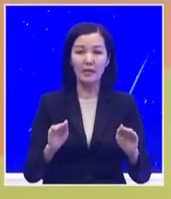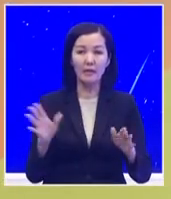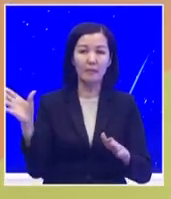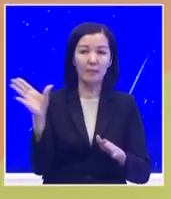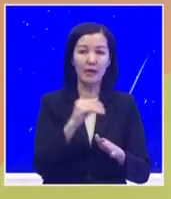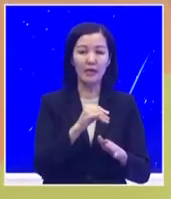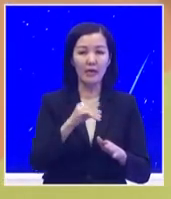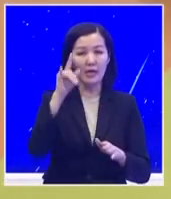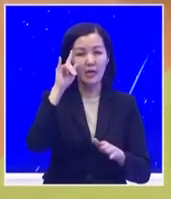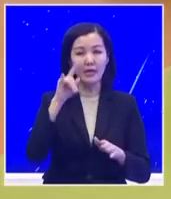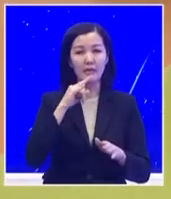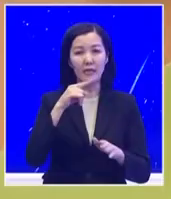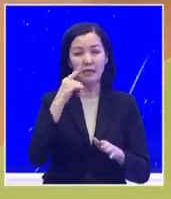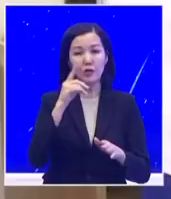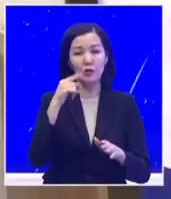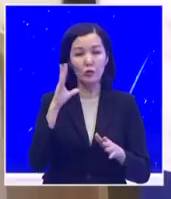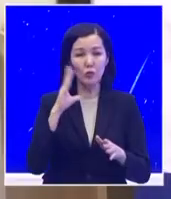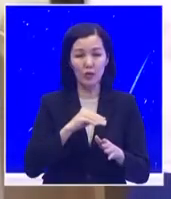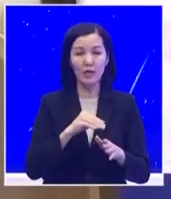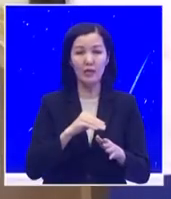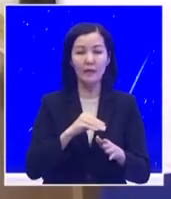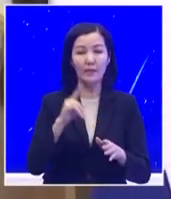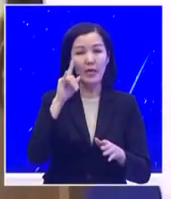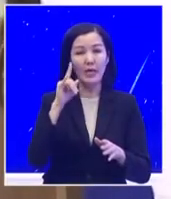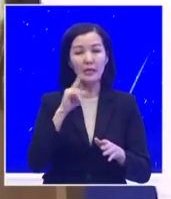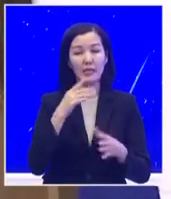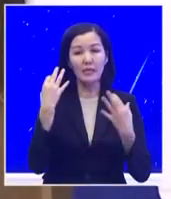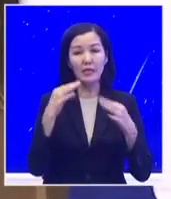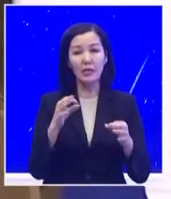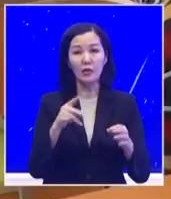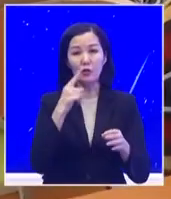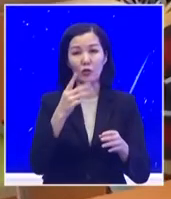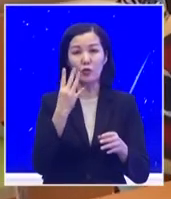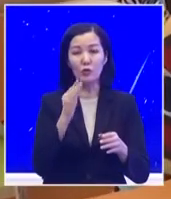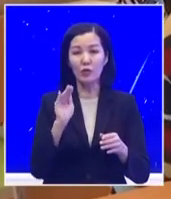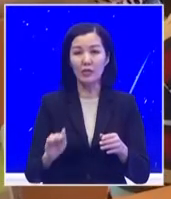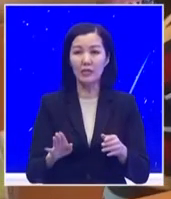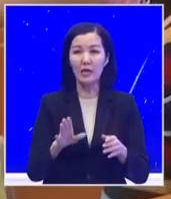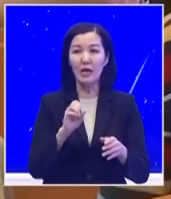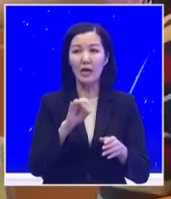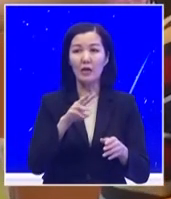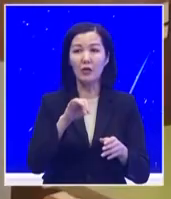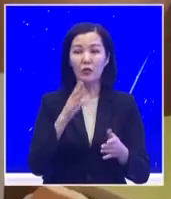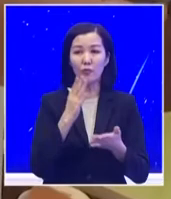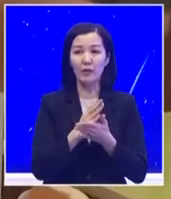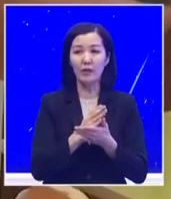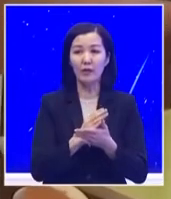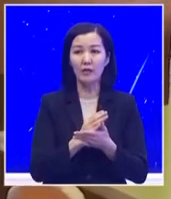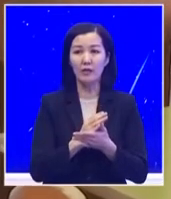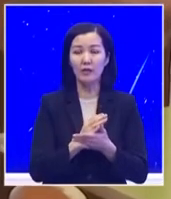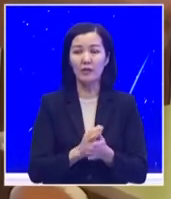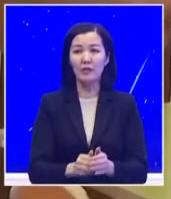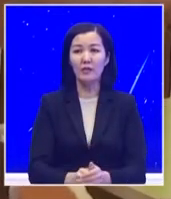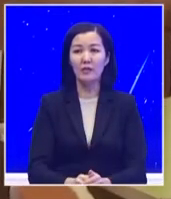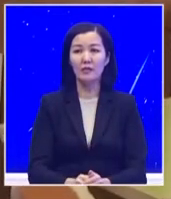барлығы мемлекеттік тілде сөйлейді. Арасынан қазақ тілін еркін меңгерген 4 жасар Артемді байқап қалдық. Отан